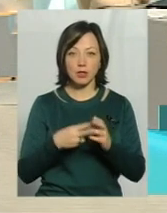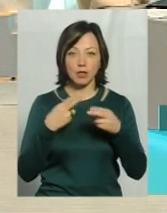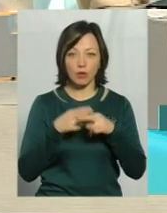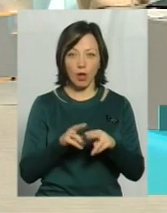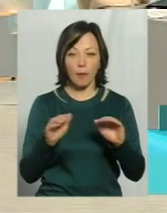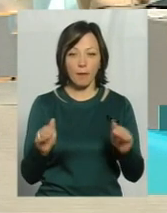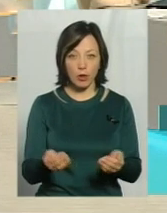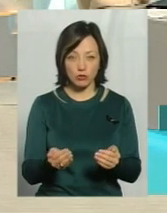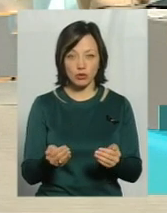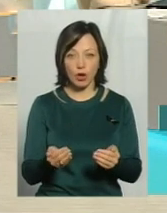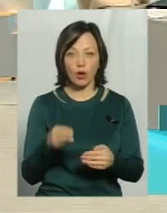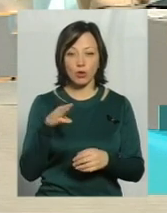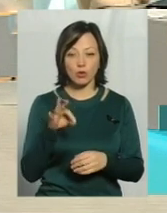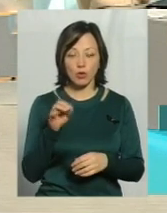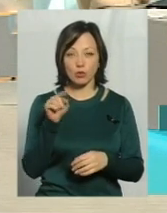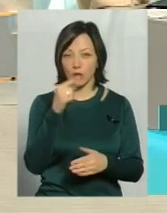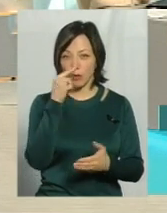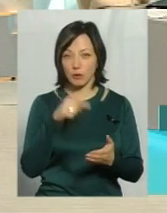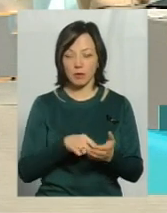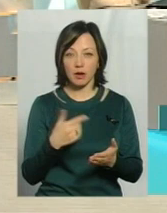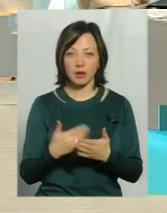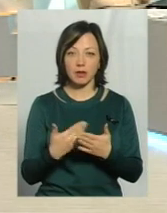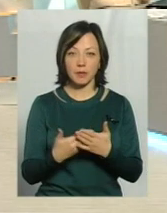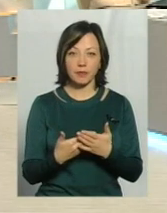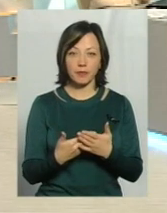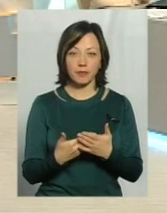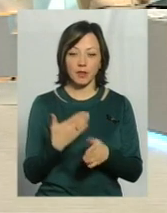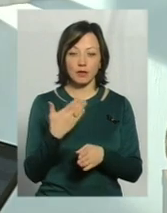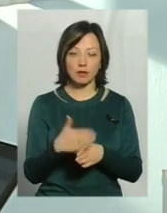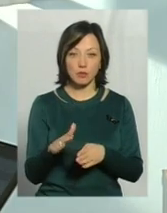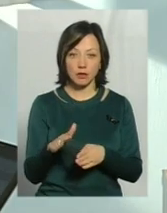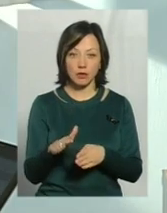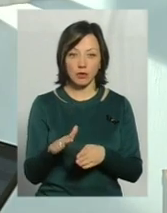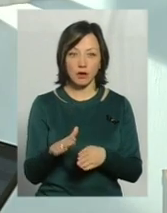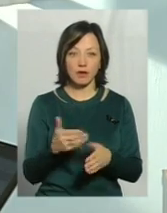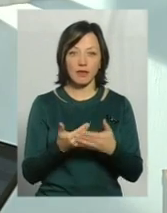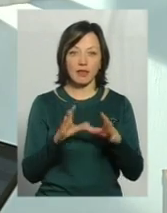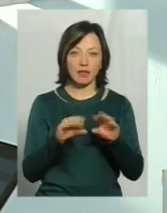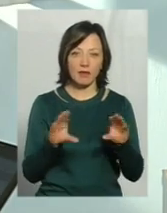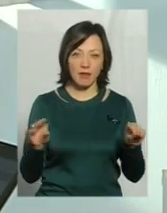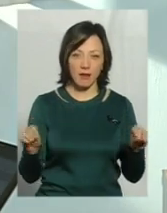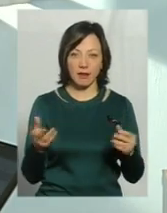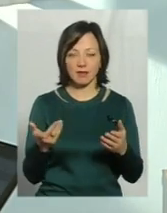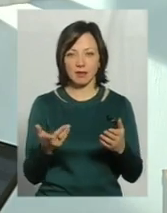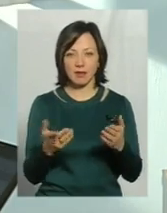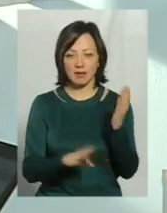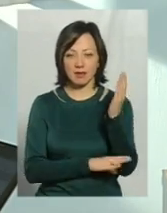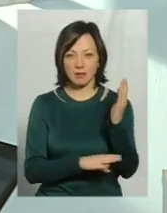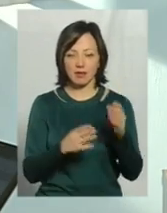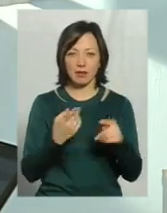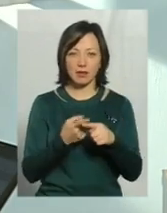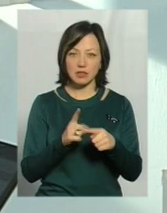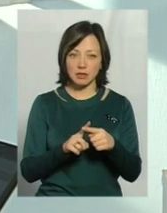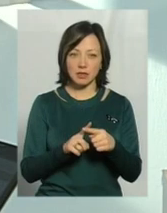технологією, а менше, то туди потрапляє, скажімо, якийсь кусок від дивана, терсоплити там чи що, вони